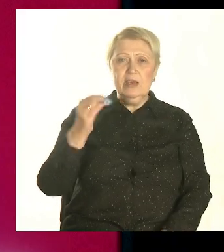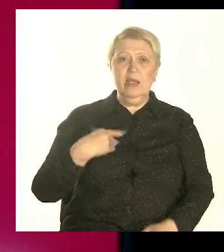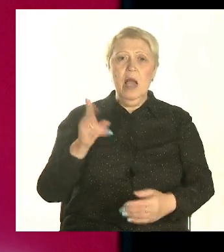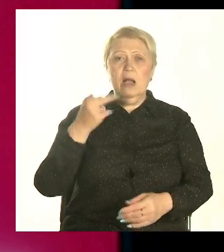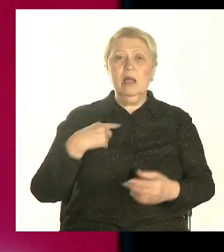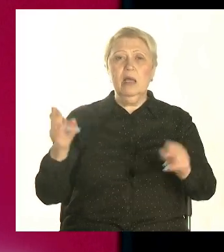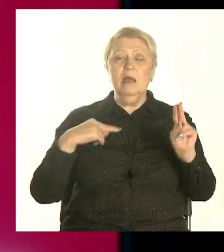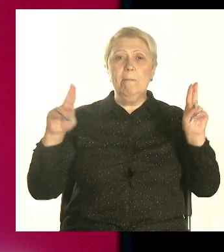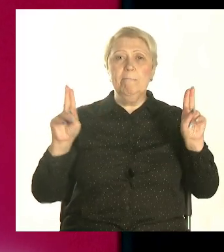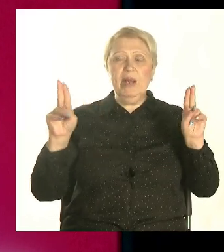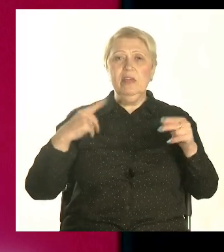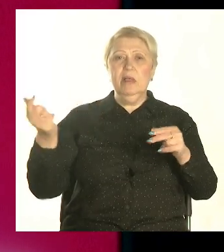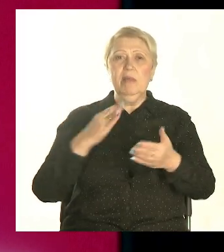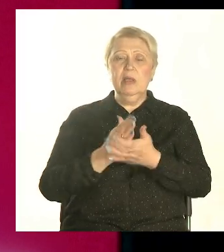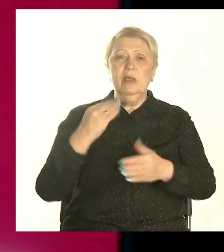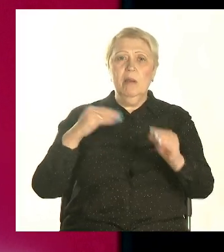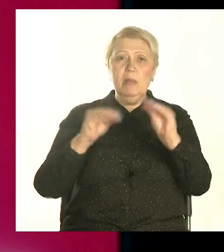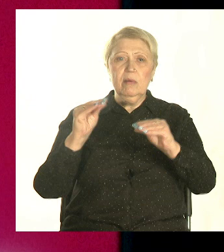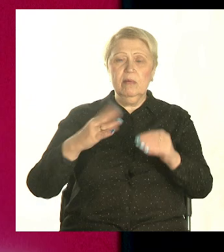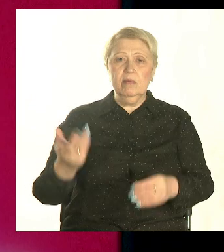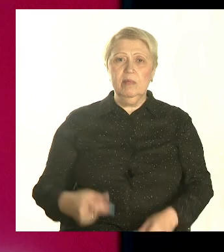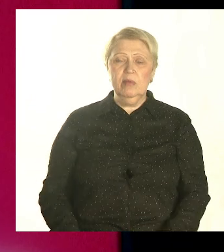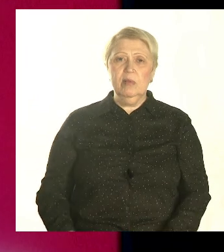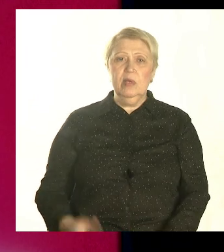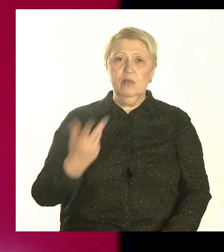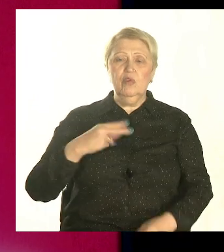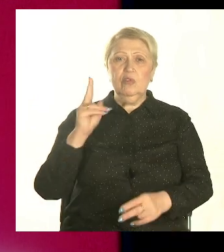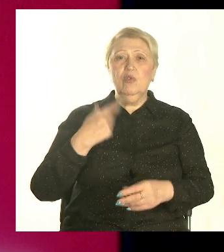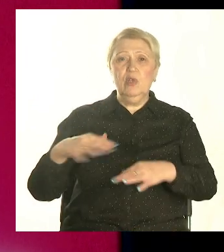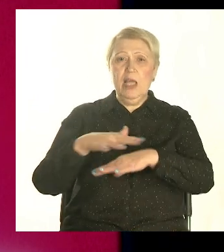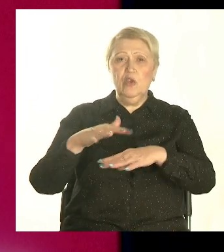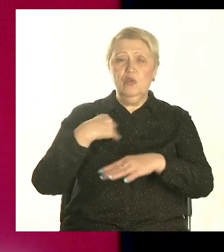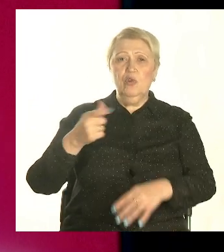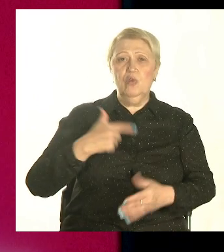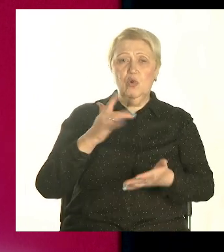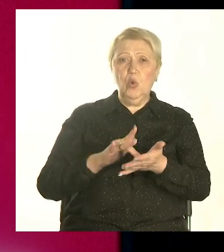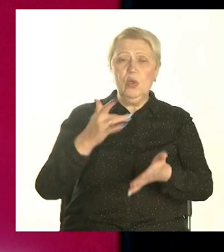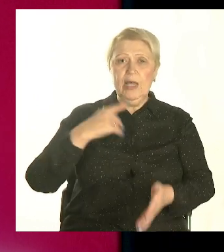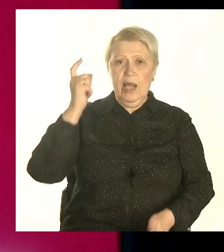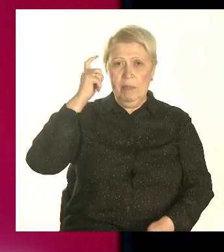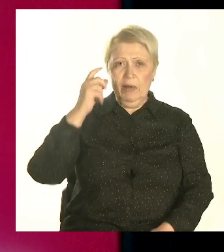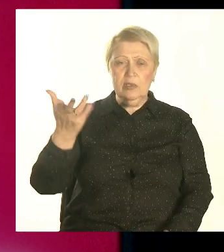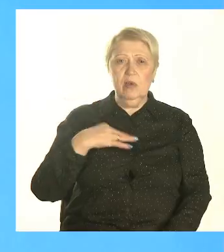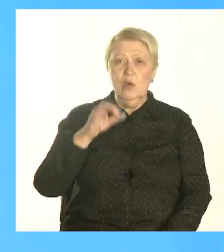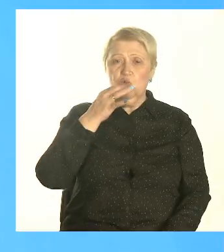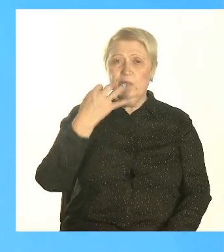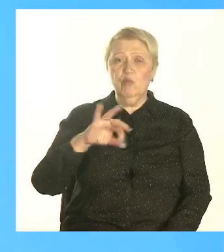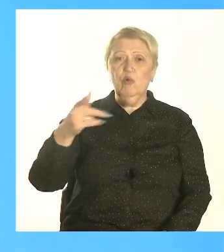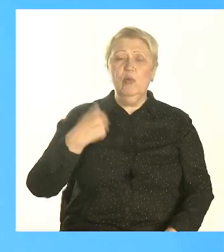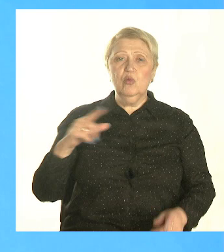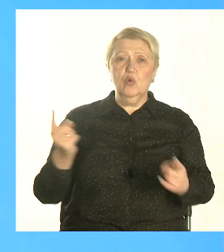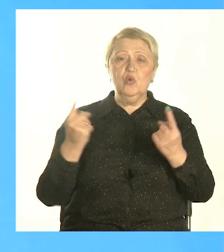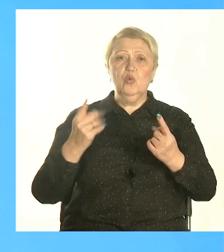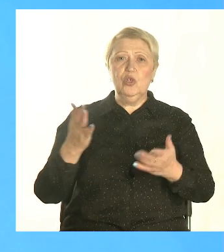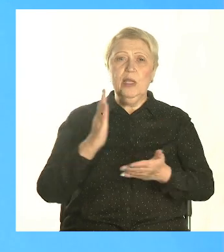правилами благоустройства и регламентами, которые приняты на территории, ну, администрации города Хабаровска. В любом случае,